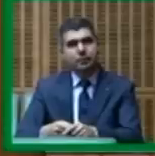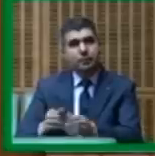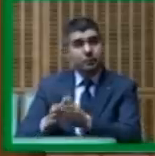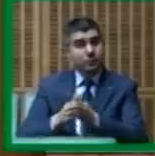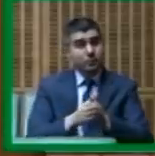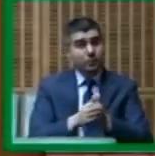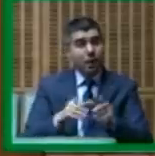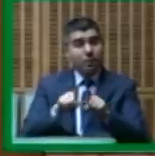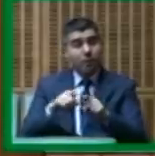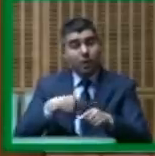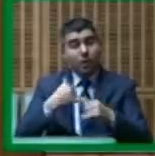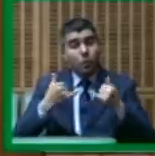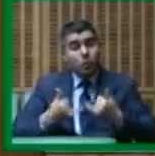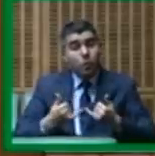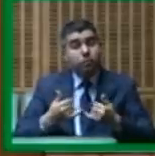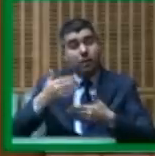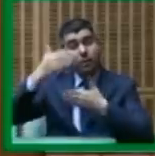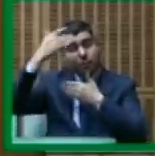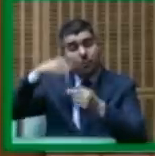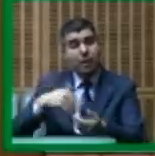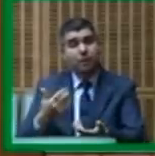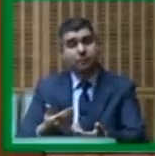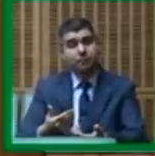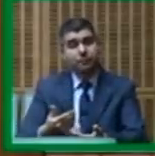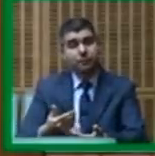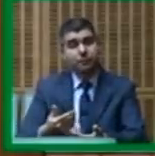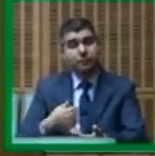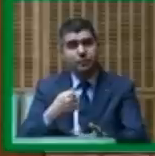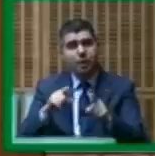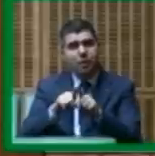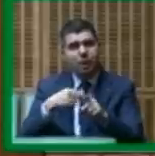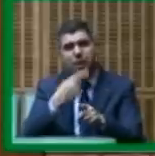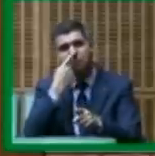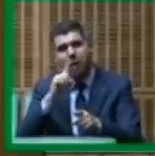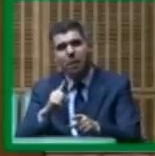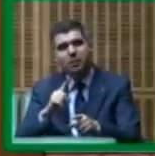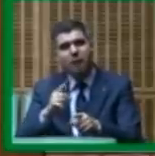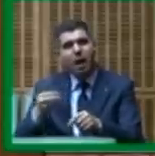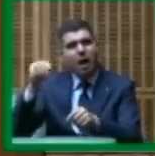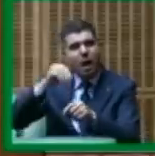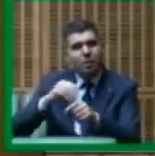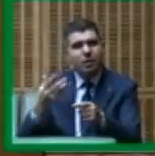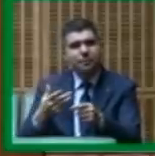المغرب اليوم الاخوان لان علاش؟ ما كنبغيش واحد القضيه ما كنبغيش نجي